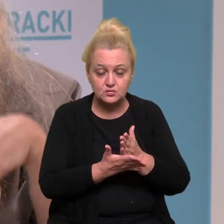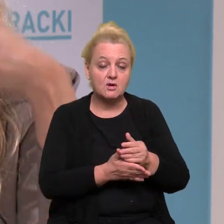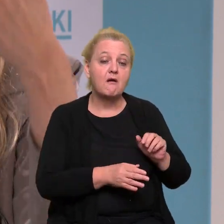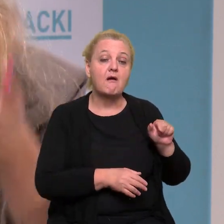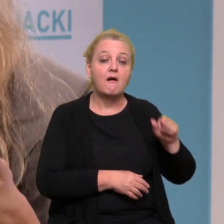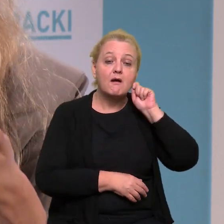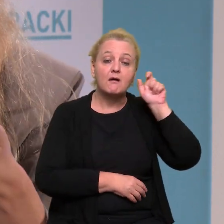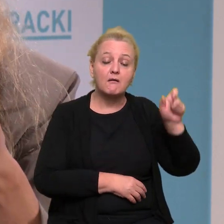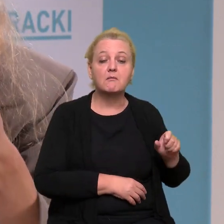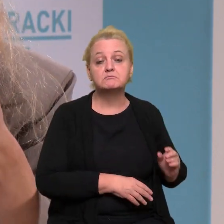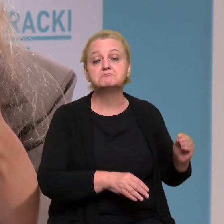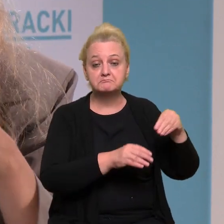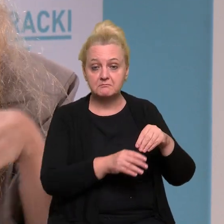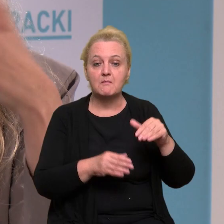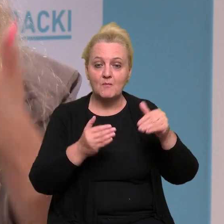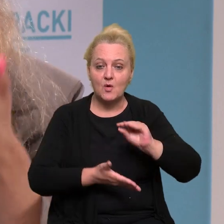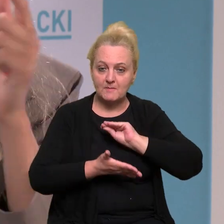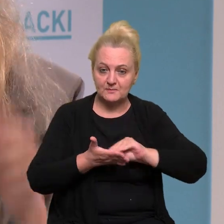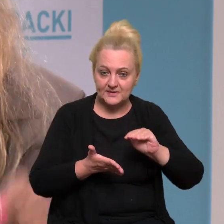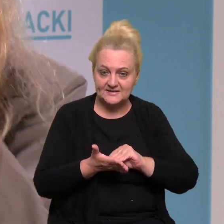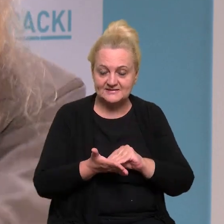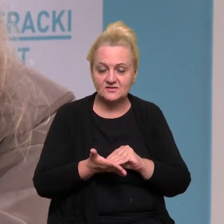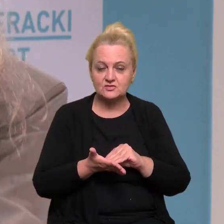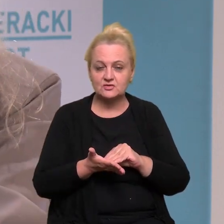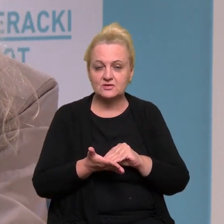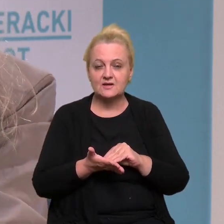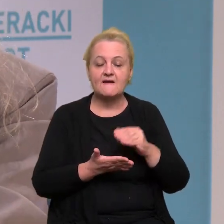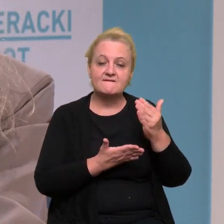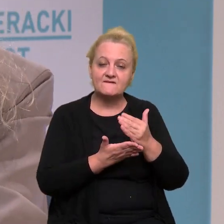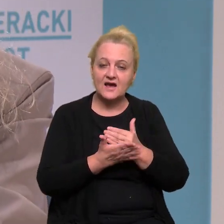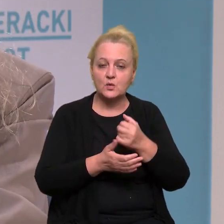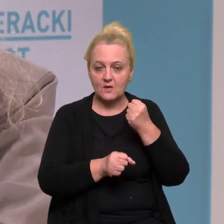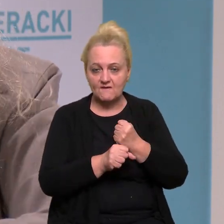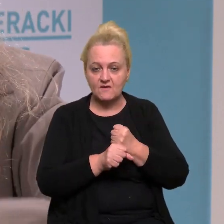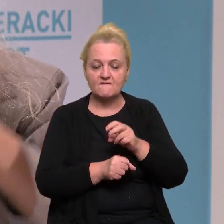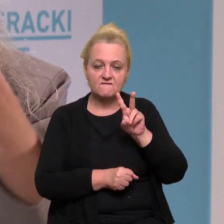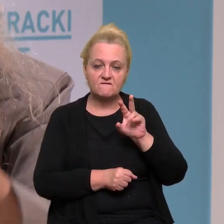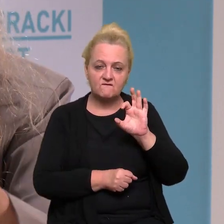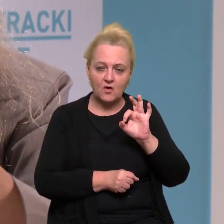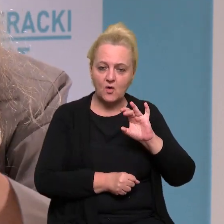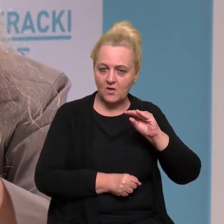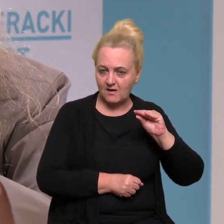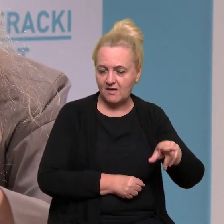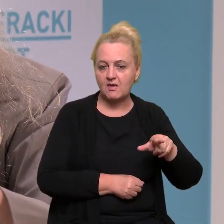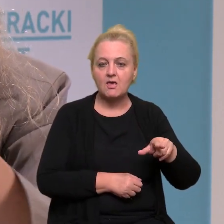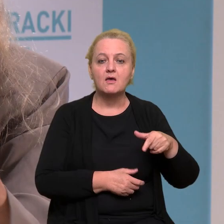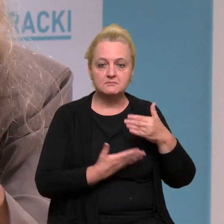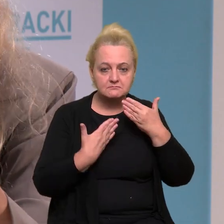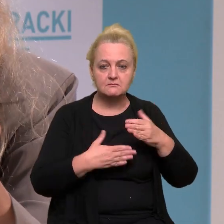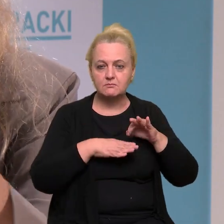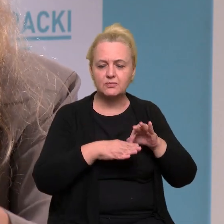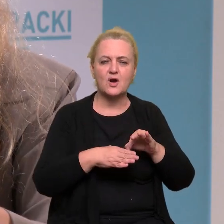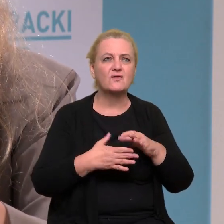mogła napisać o tym, jak warunki pracy w Vogue doprowadziły ją do tego